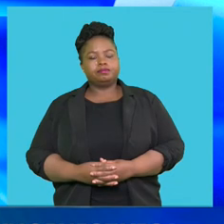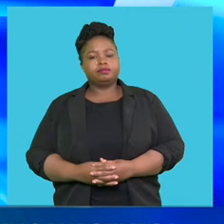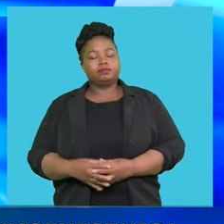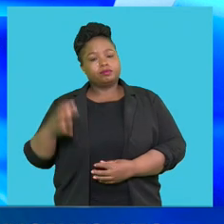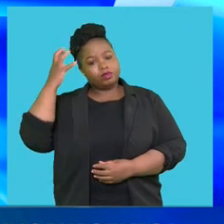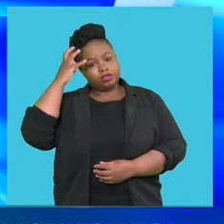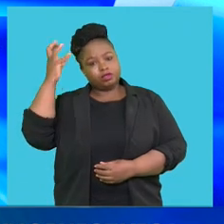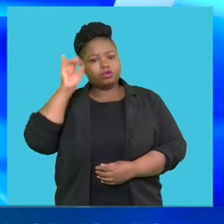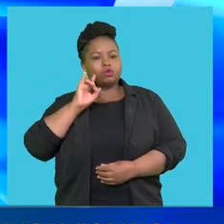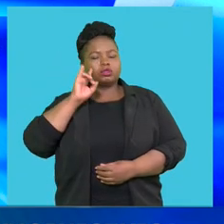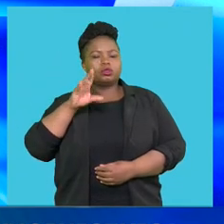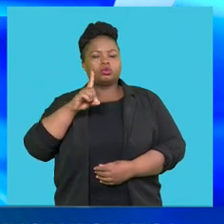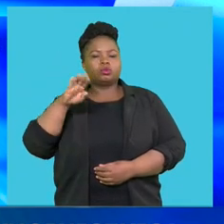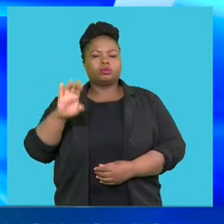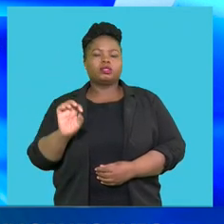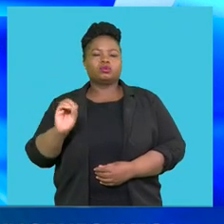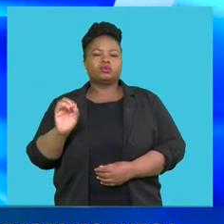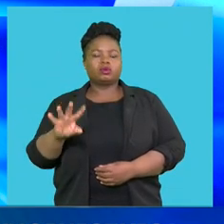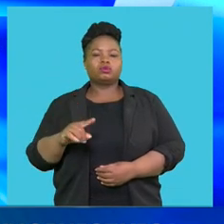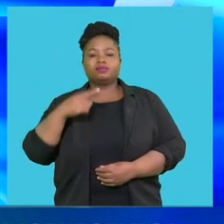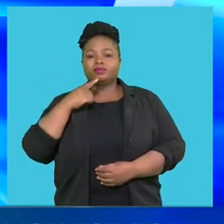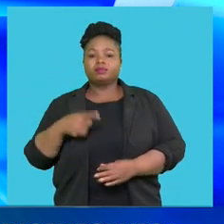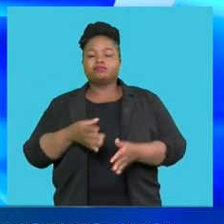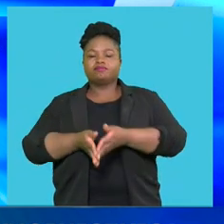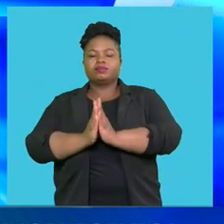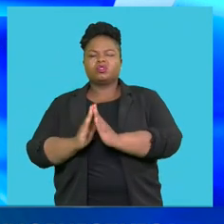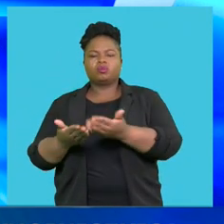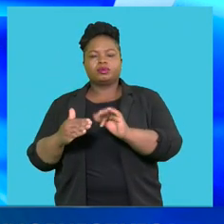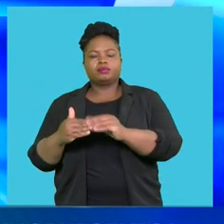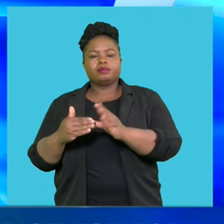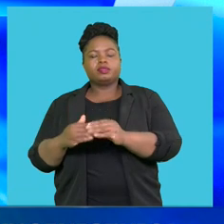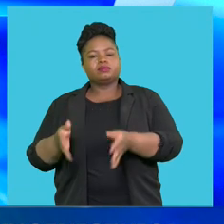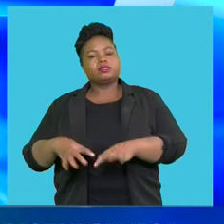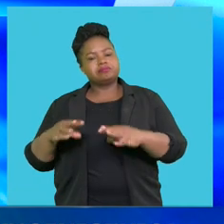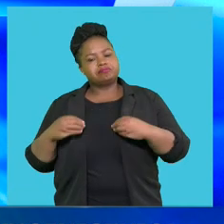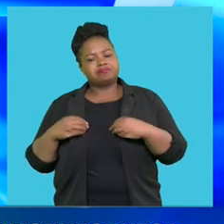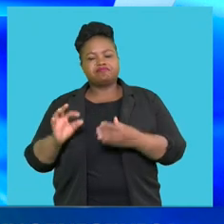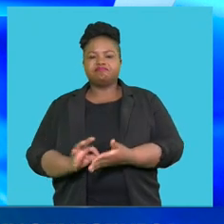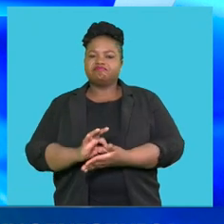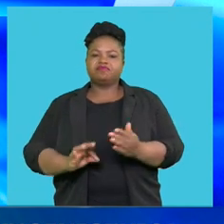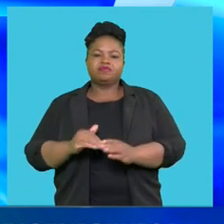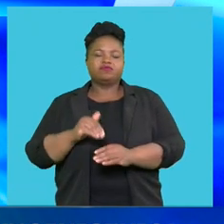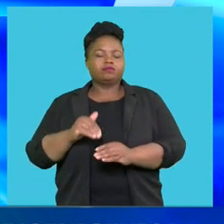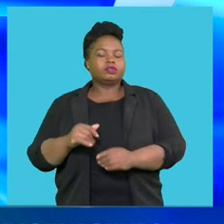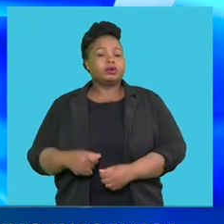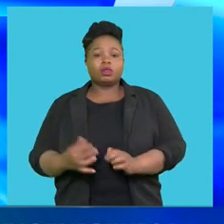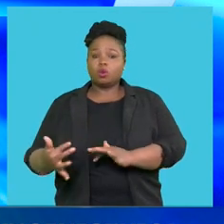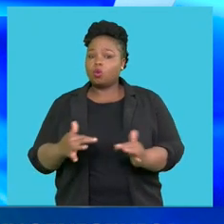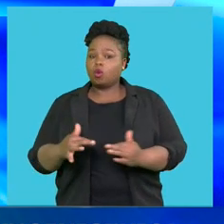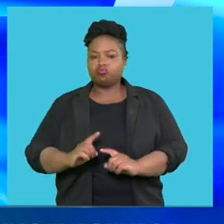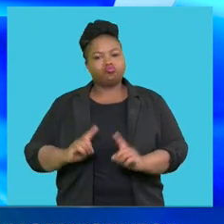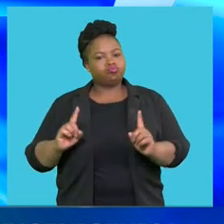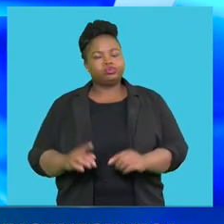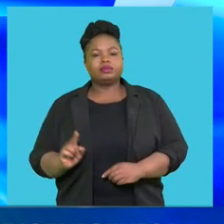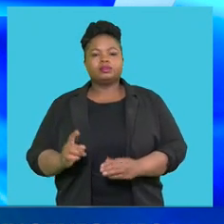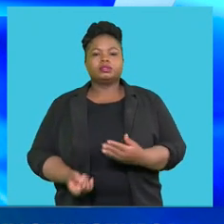Nase osiyala sedube sowethu seyinqose kumphakathi ukuthi wamukele imphumela yokhetho njengoba injalo bengasusu uthuthuva lokhu